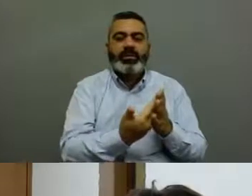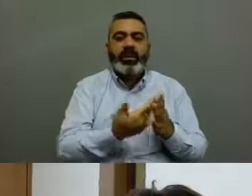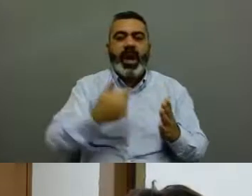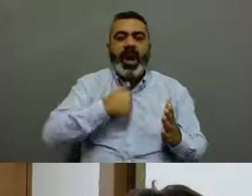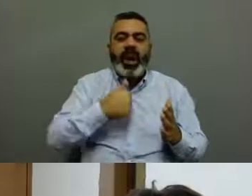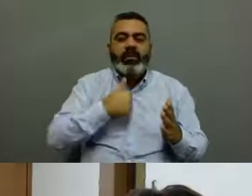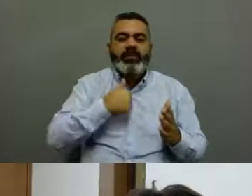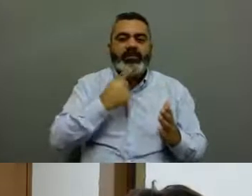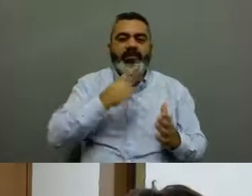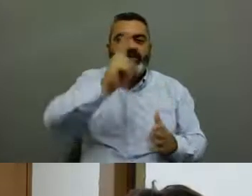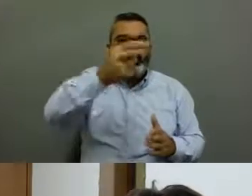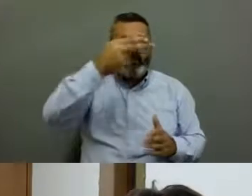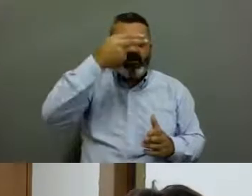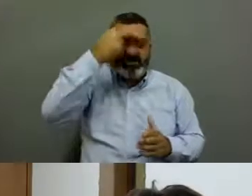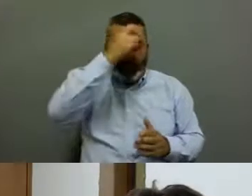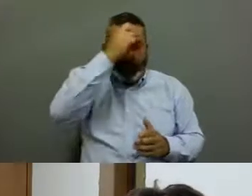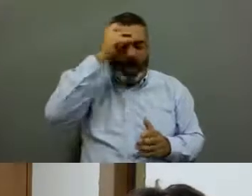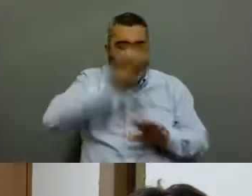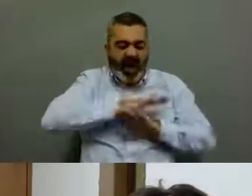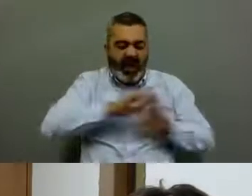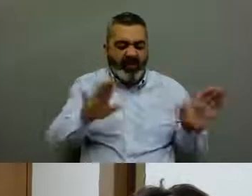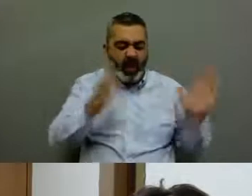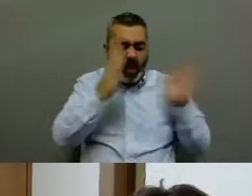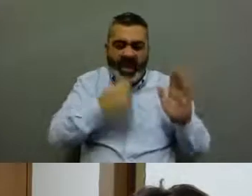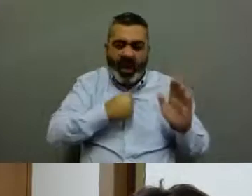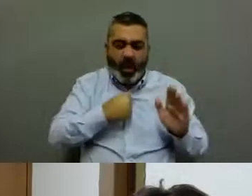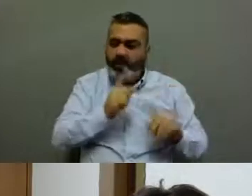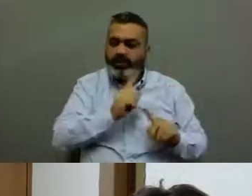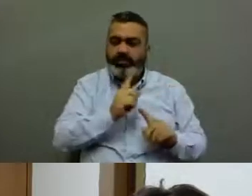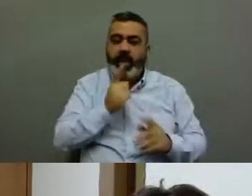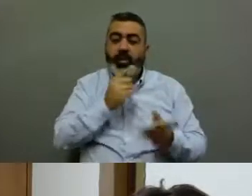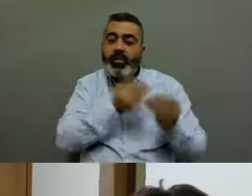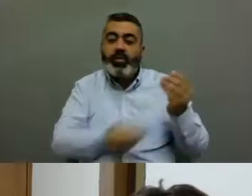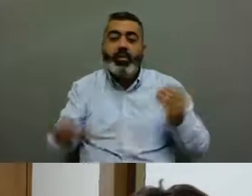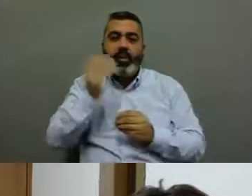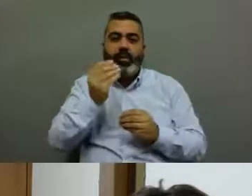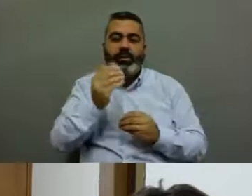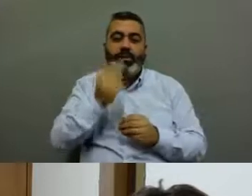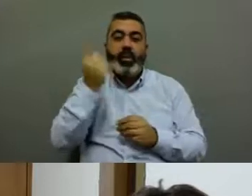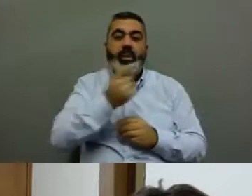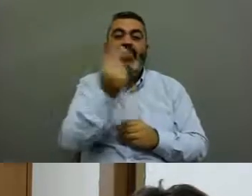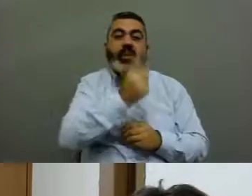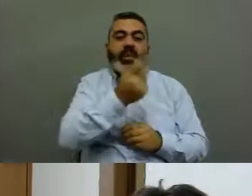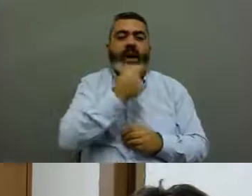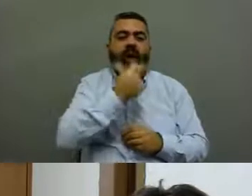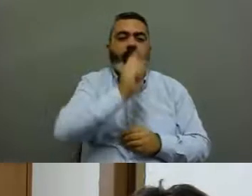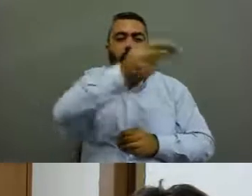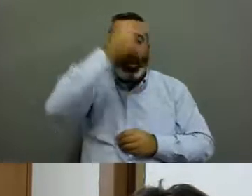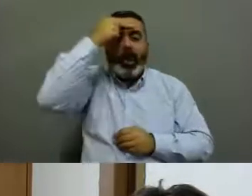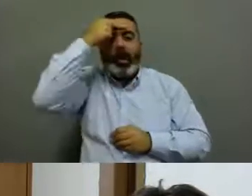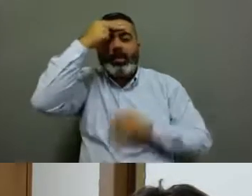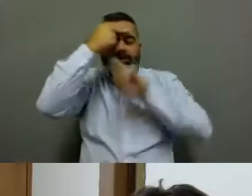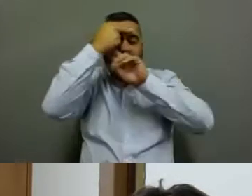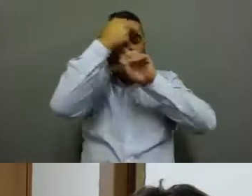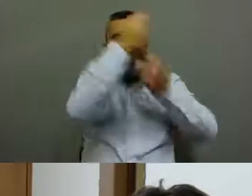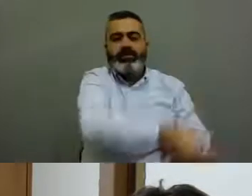στα στενά αφηγήματα και καχέκτυπα που χτίζει η κοινωνία για τα